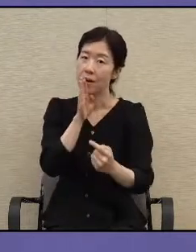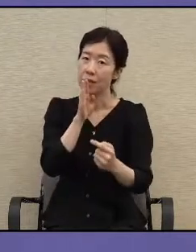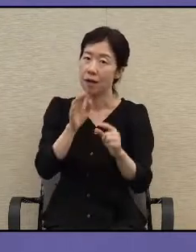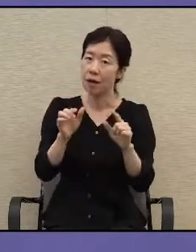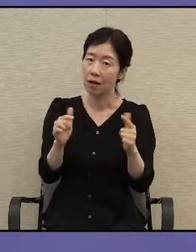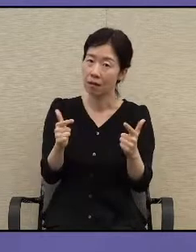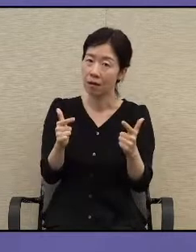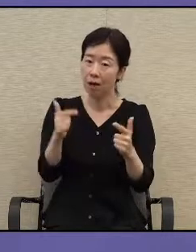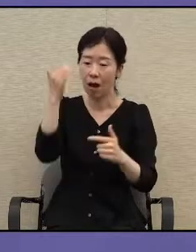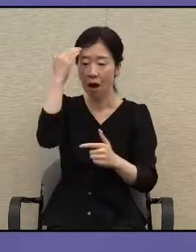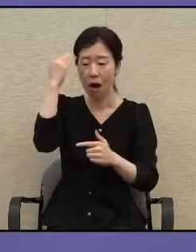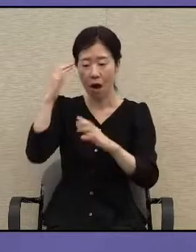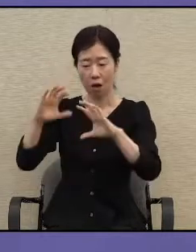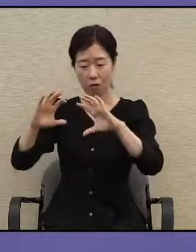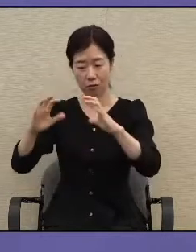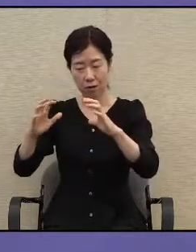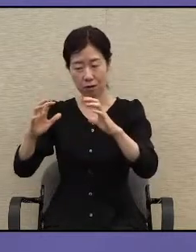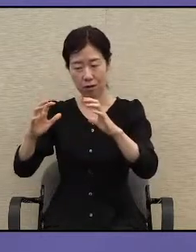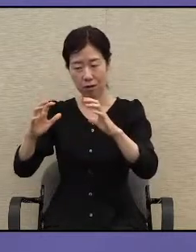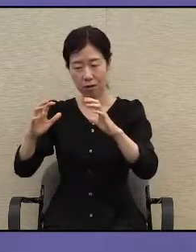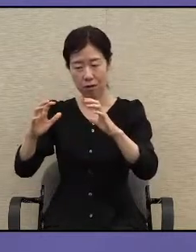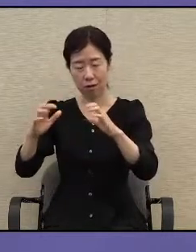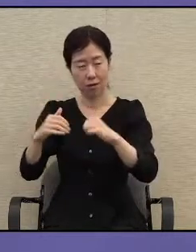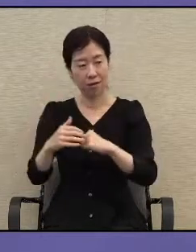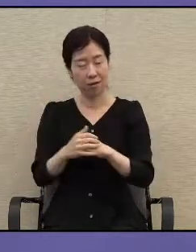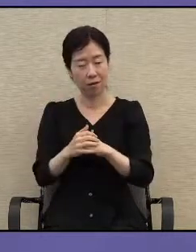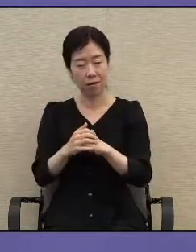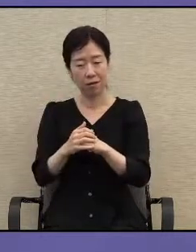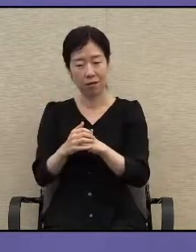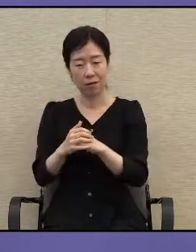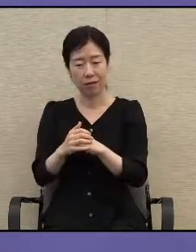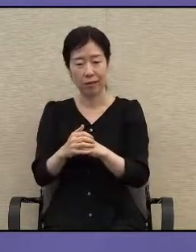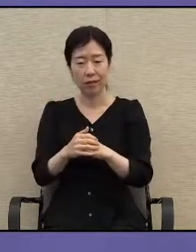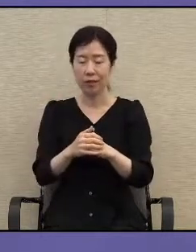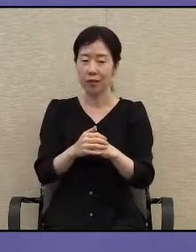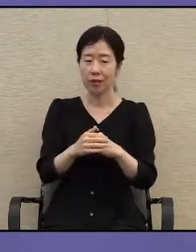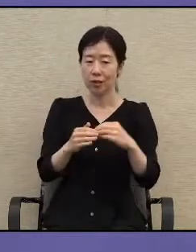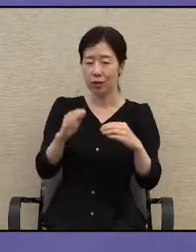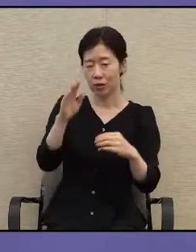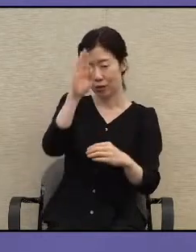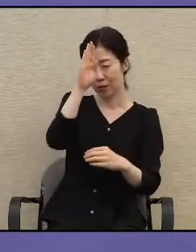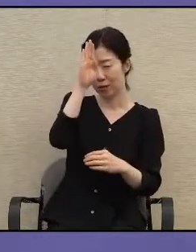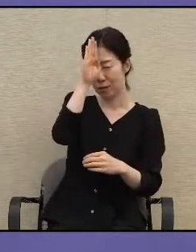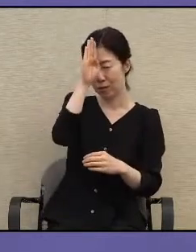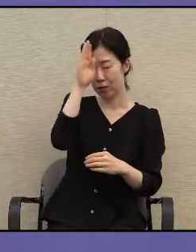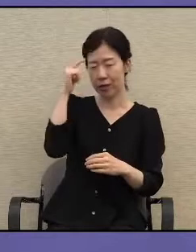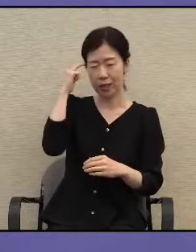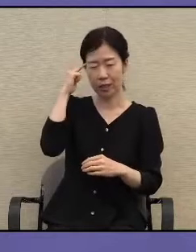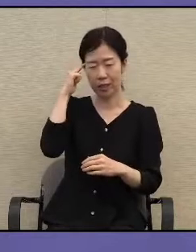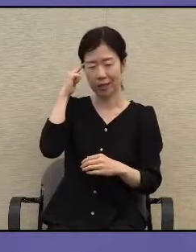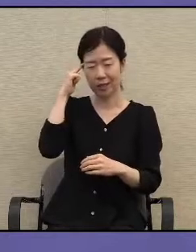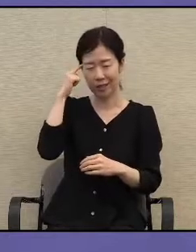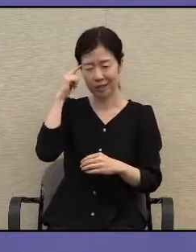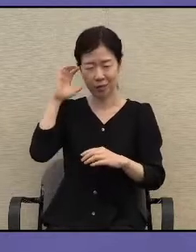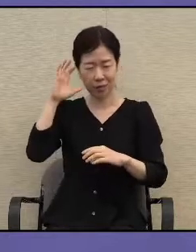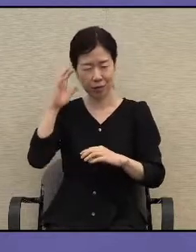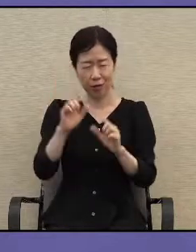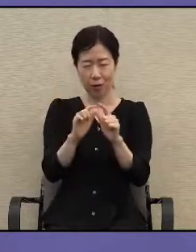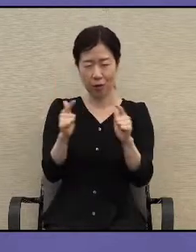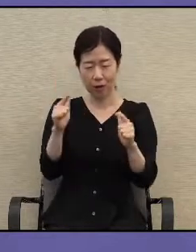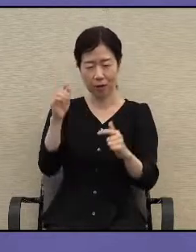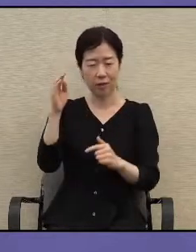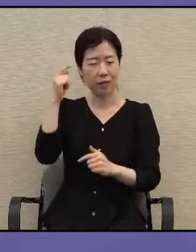편견이 심각한 나라에서 대면 조사원이 내 앞에서 지키고 있을 때 과연 얼마나 많은 사람들이 진실된 보고를 할 수